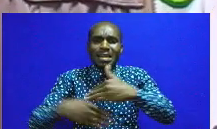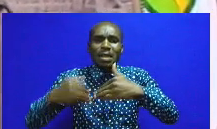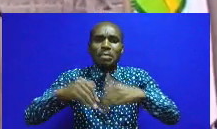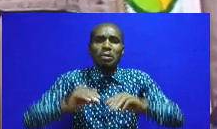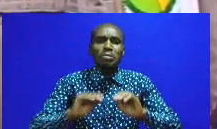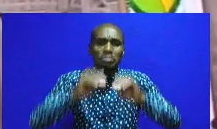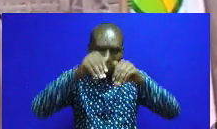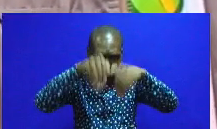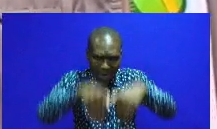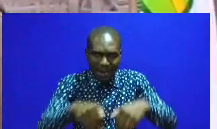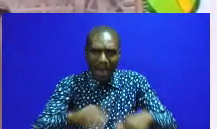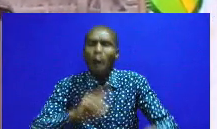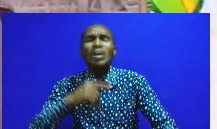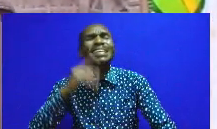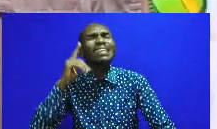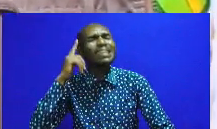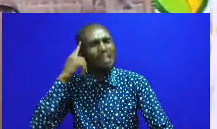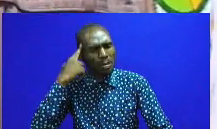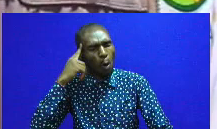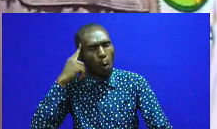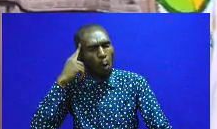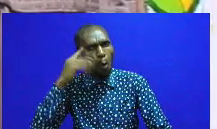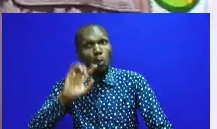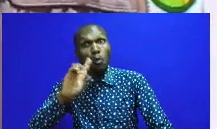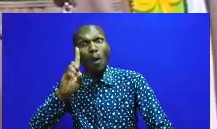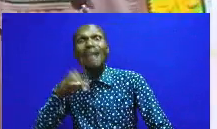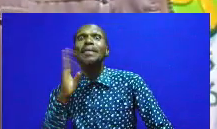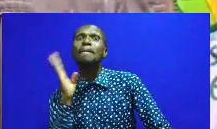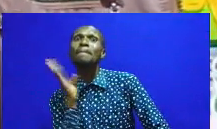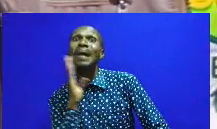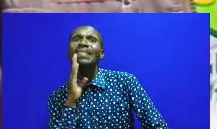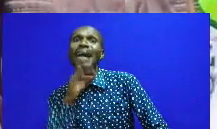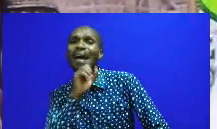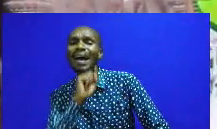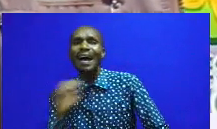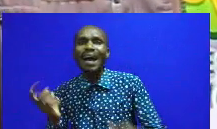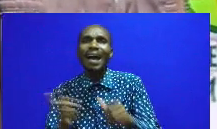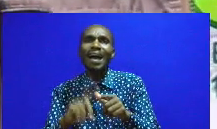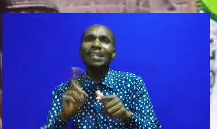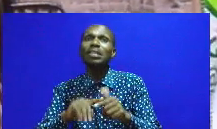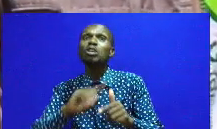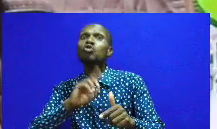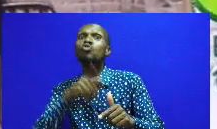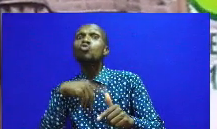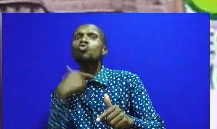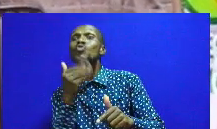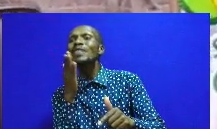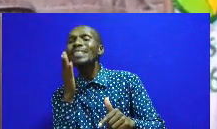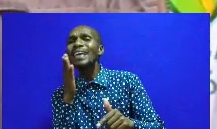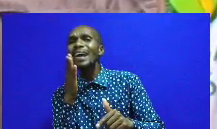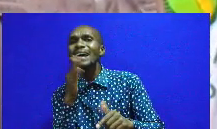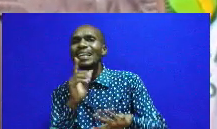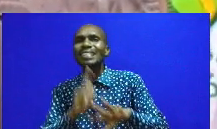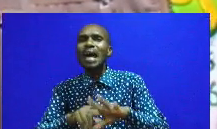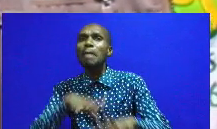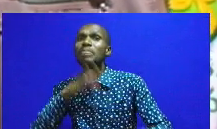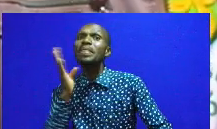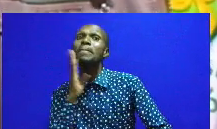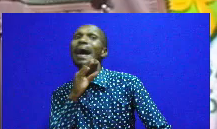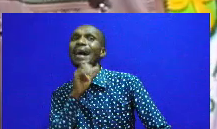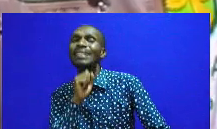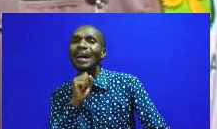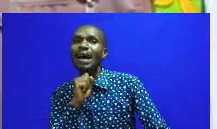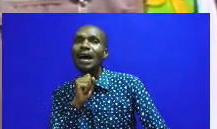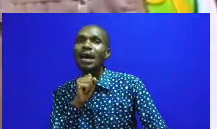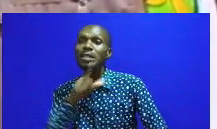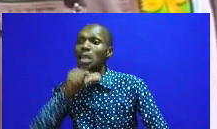amatuta inyorete nk'umongi n'umutanga nikabisekerera miye yabege tunomongi na nyamisaro kuruwa mongi na nyamisaro